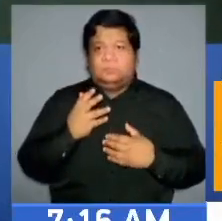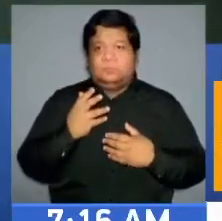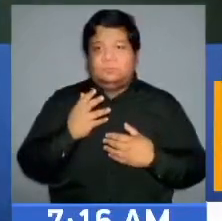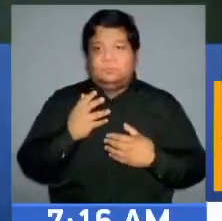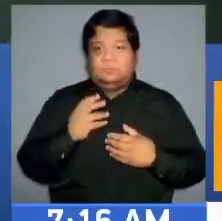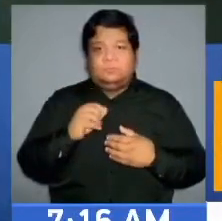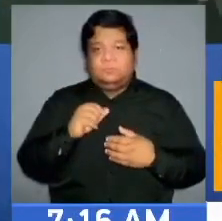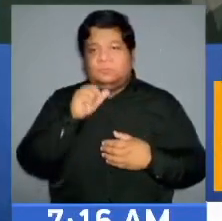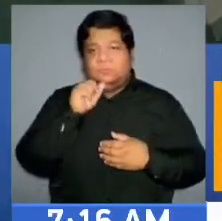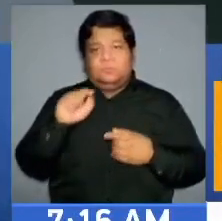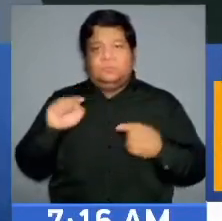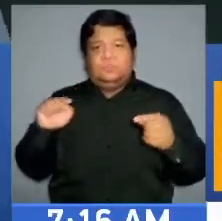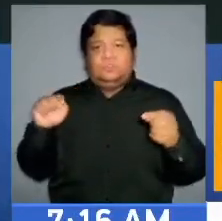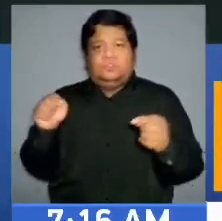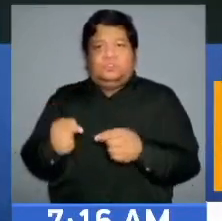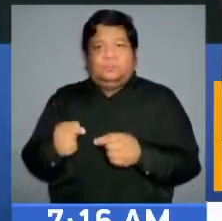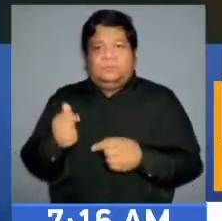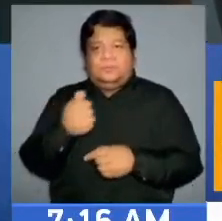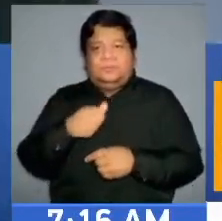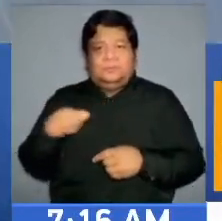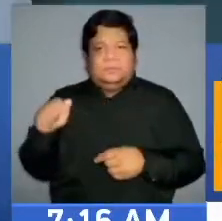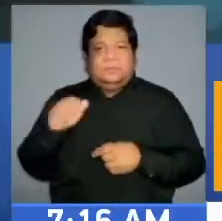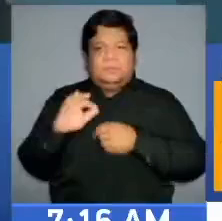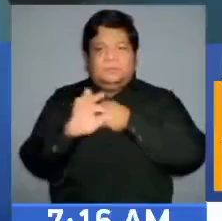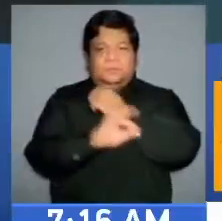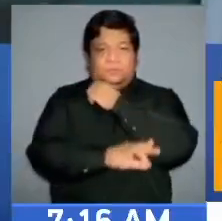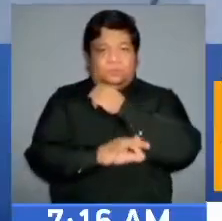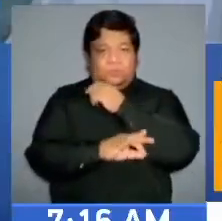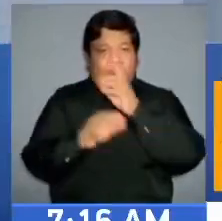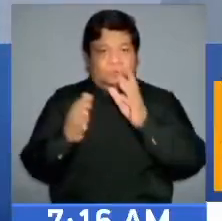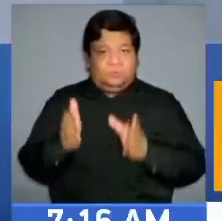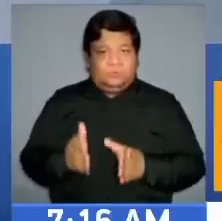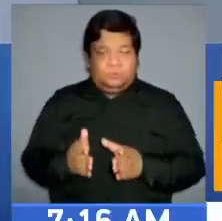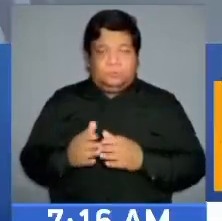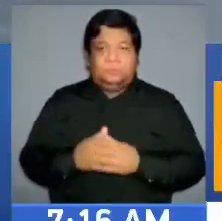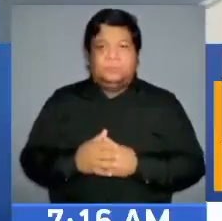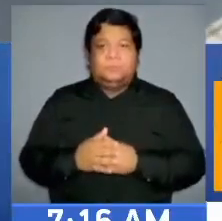ng mga tripulante, no? Mm-hmm. Doon pa man,